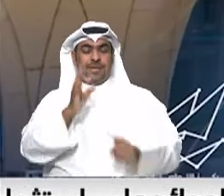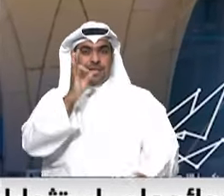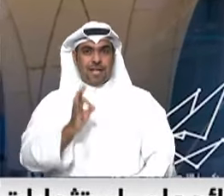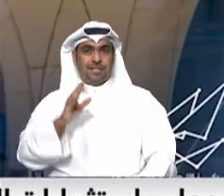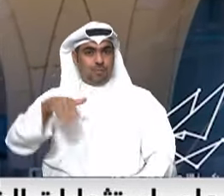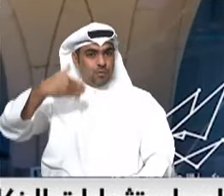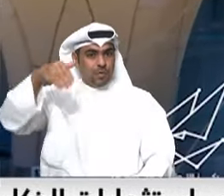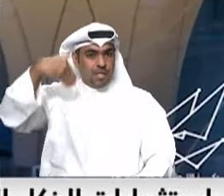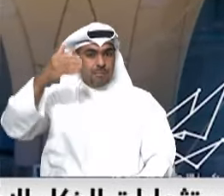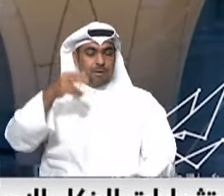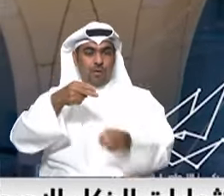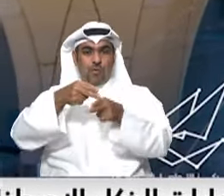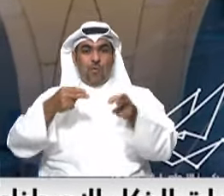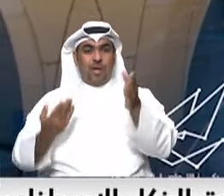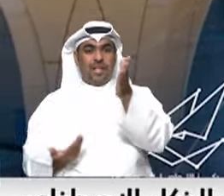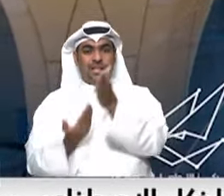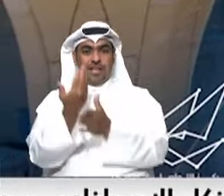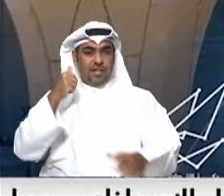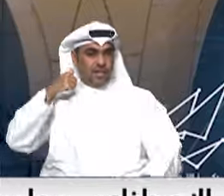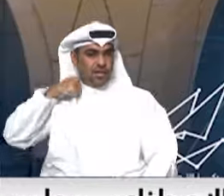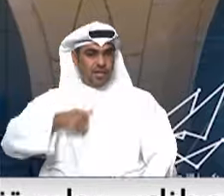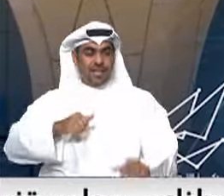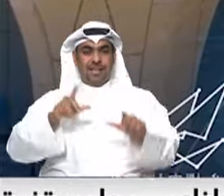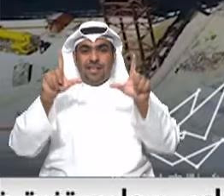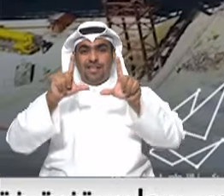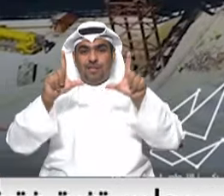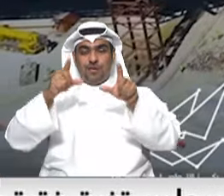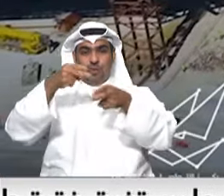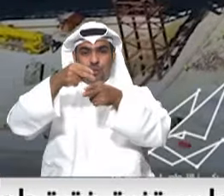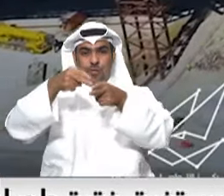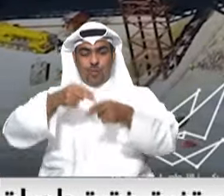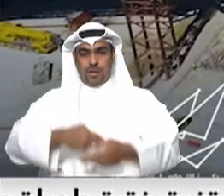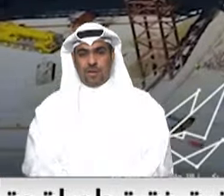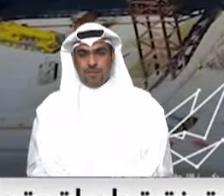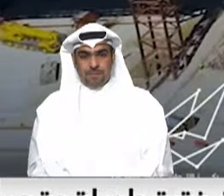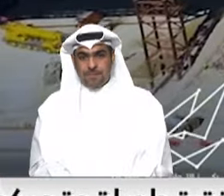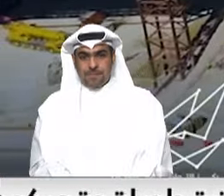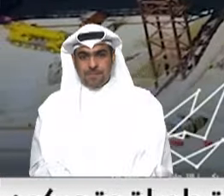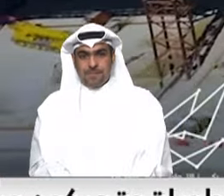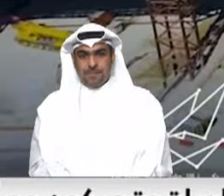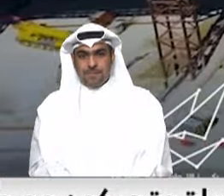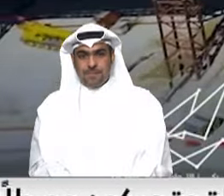كويت جديدة. فهد التركي، تلفزيون دولة الكويت.